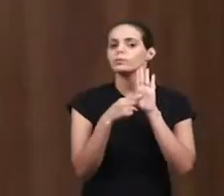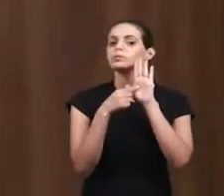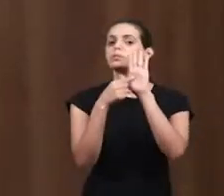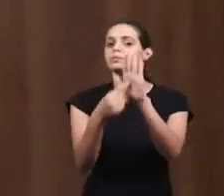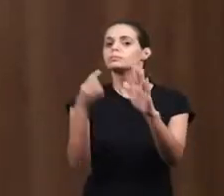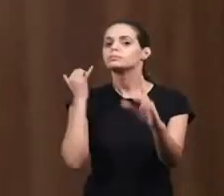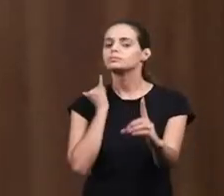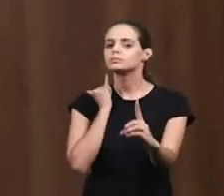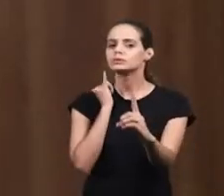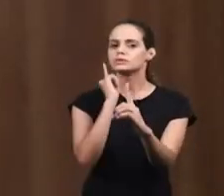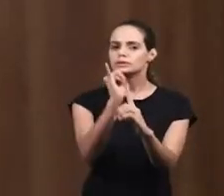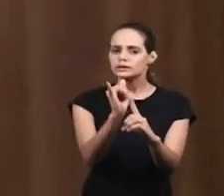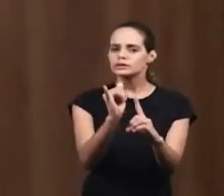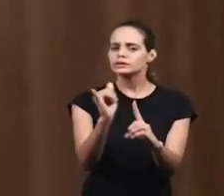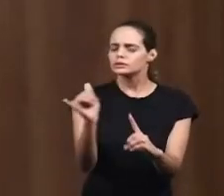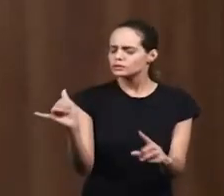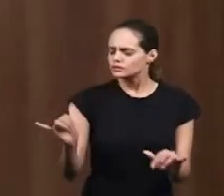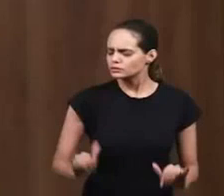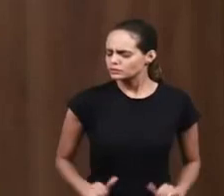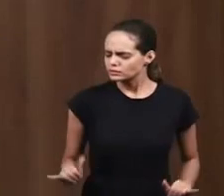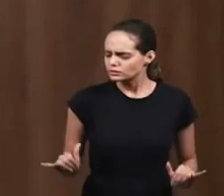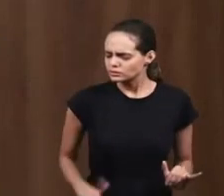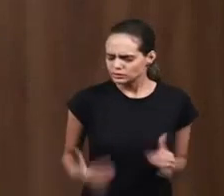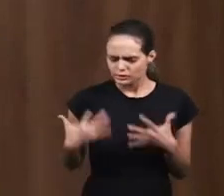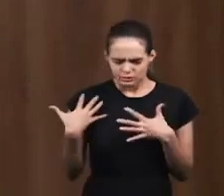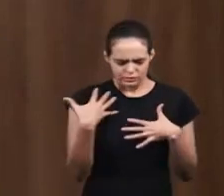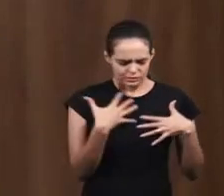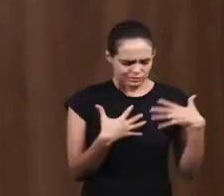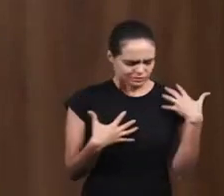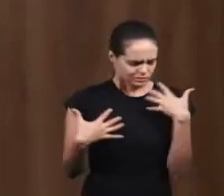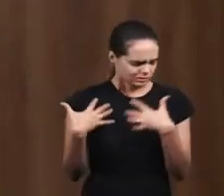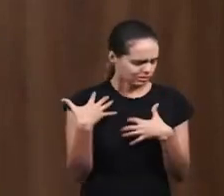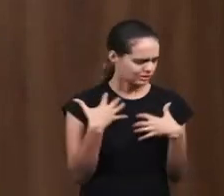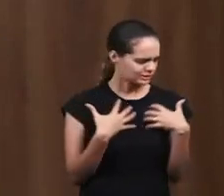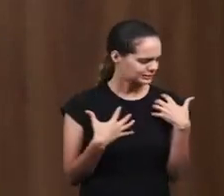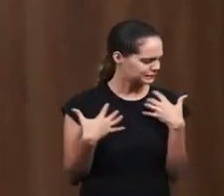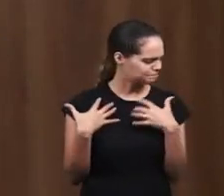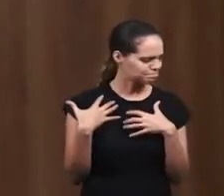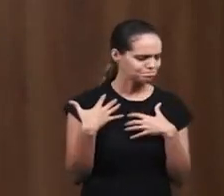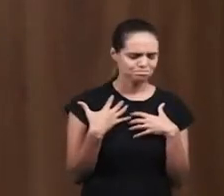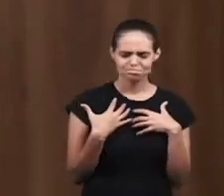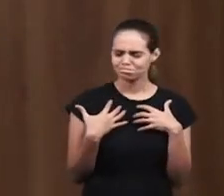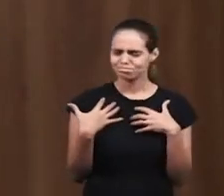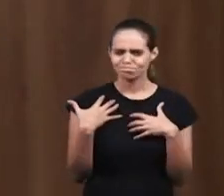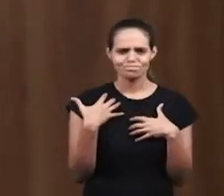Wir können auch einen anderen Psalm zitieren, Psalm 18, in dem David